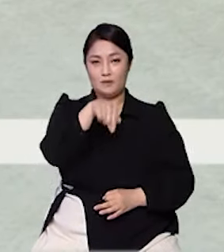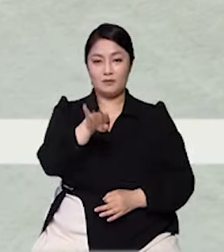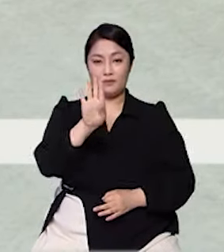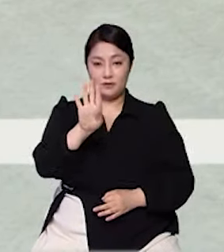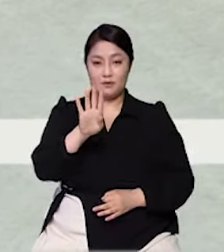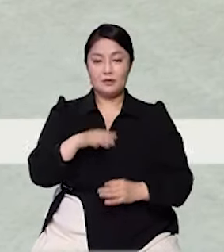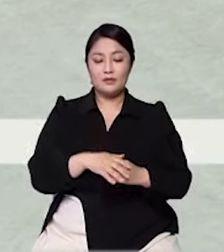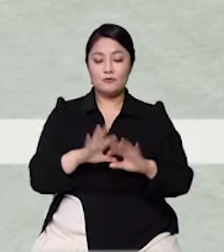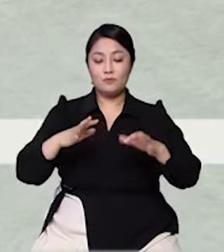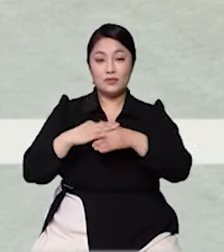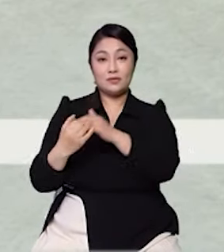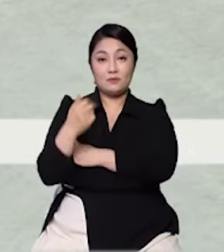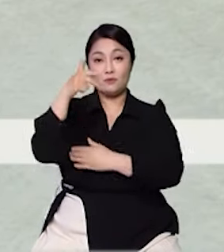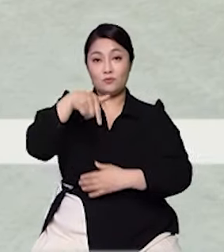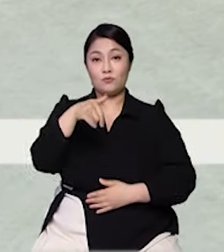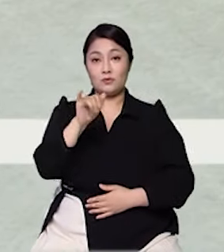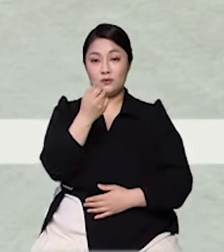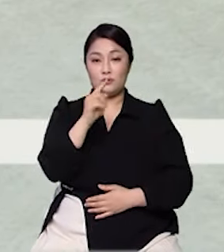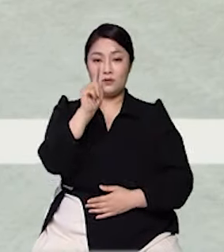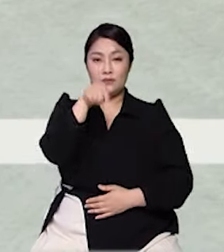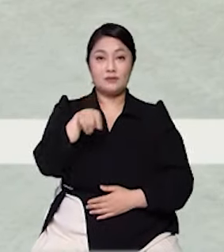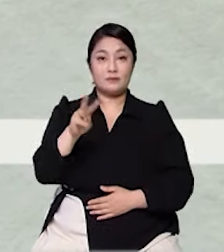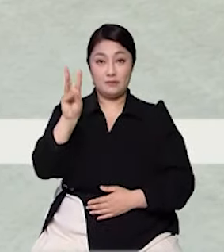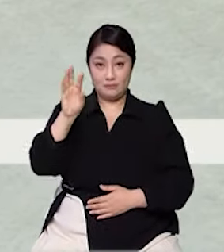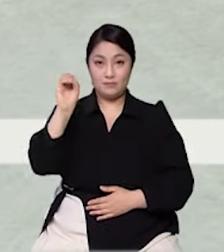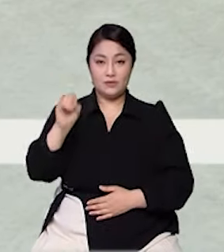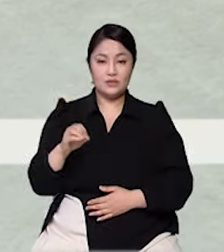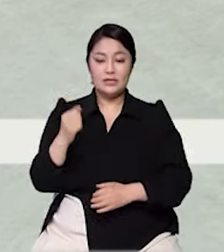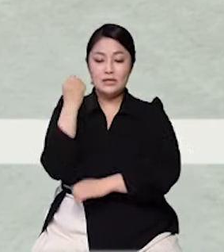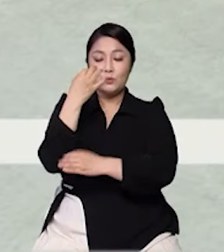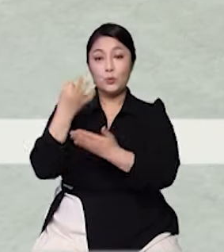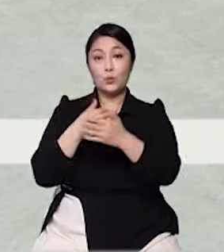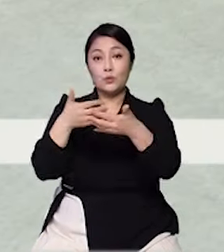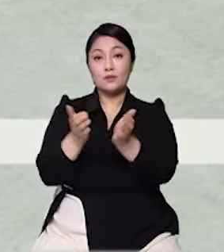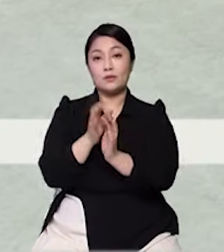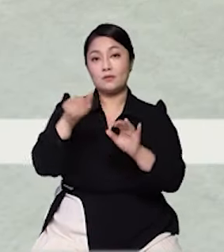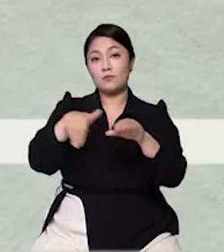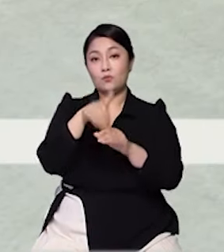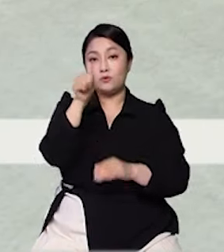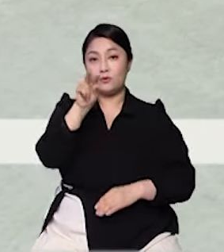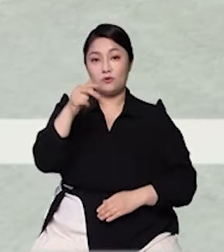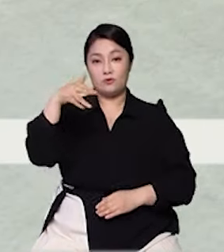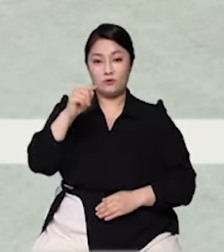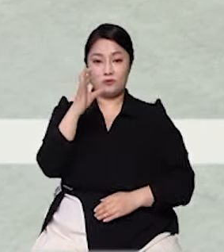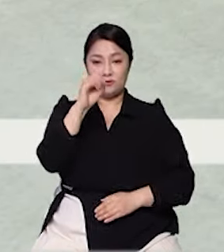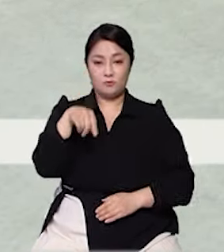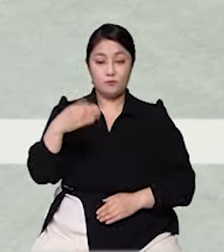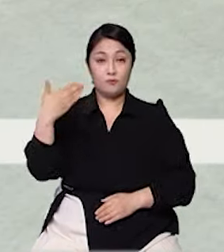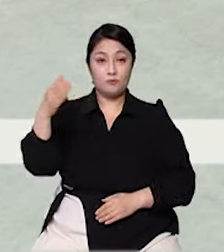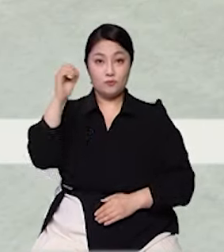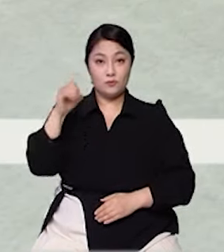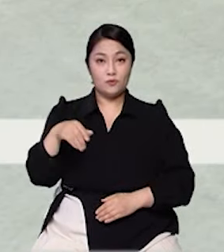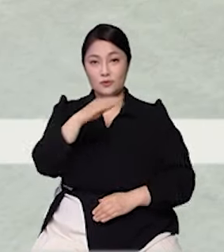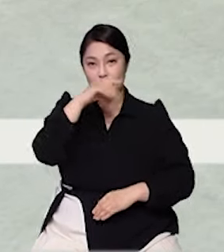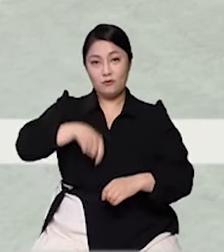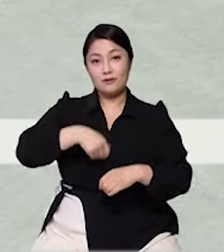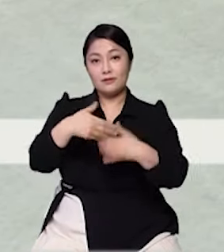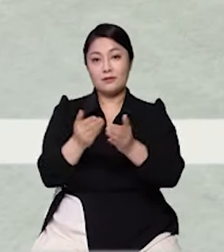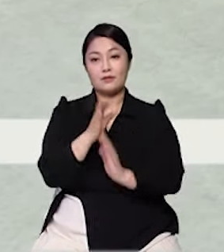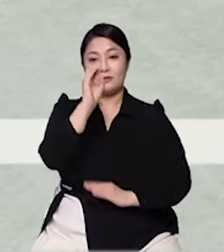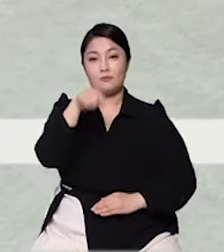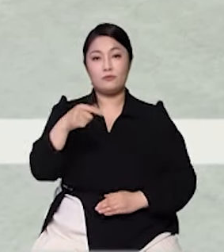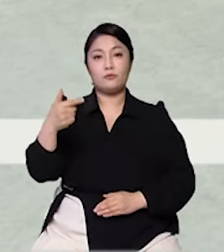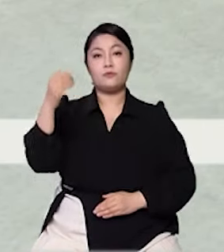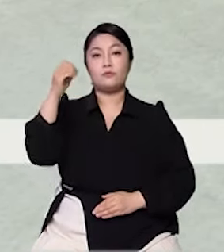국민의 힘주기 안 후보 1.3% 기본소득 땅 문 연 철 후보 0.9% 정의당 창 연주 후보